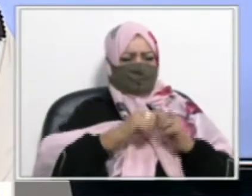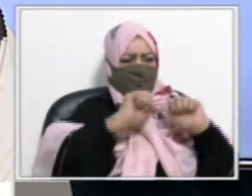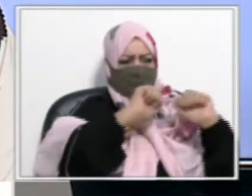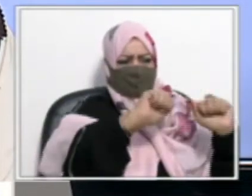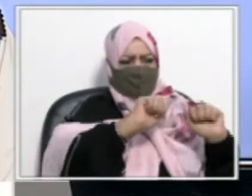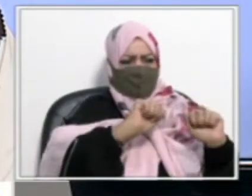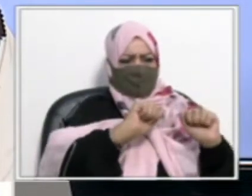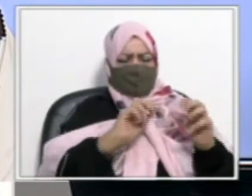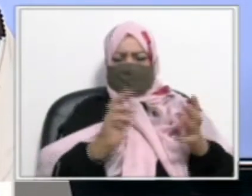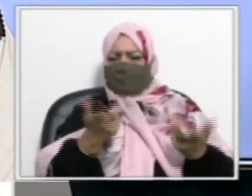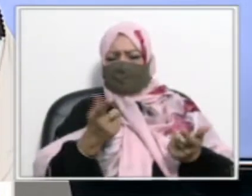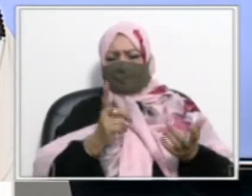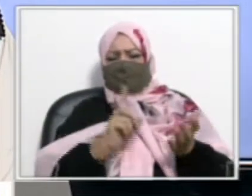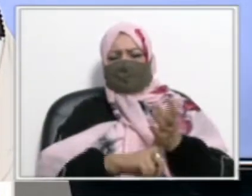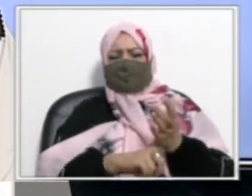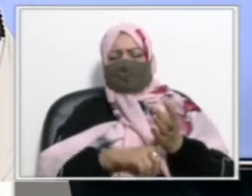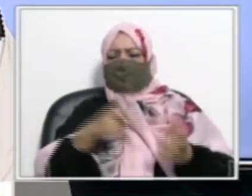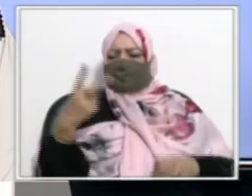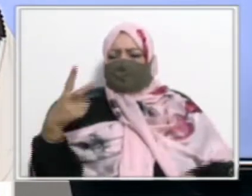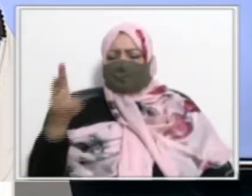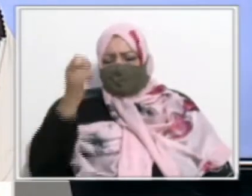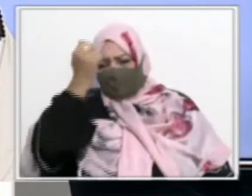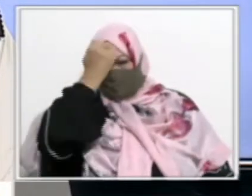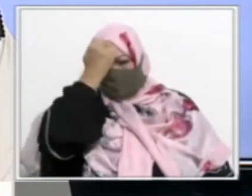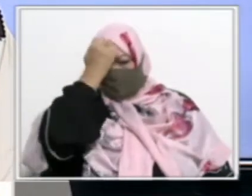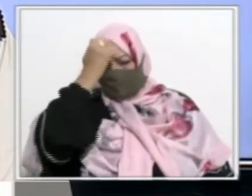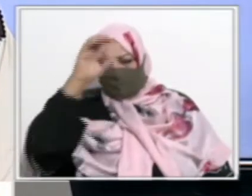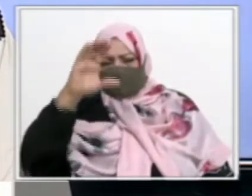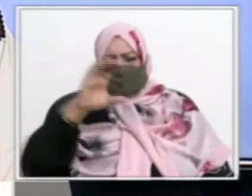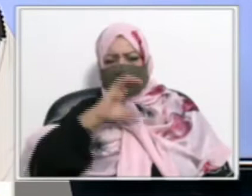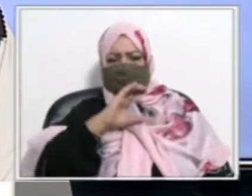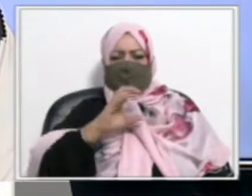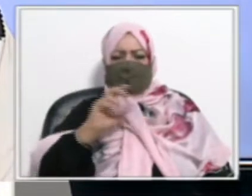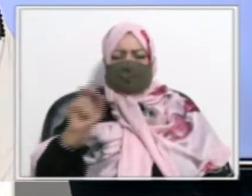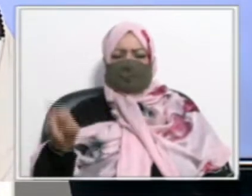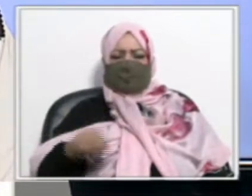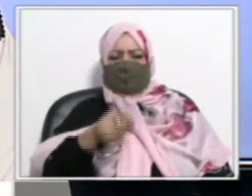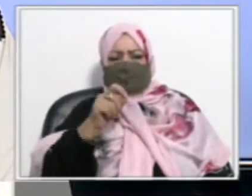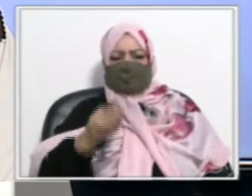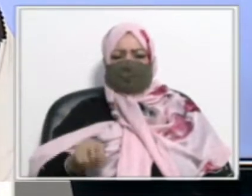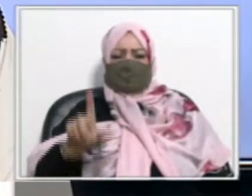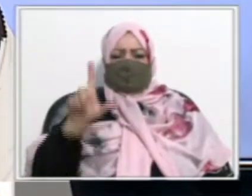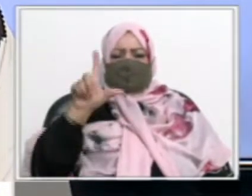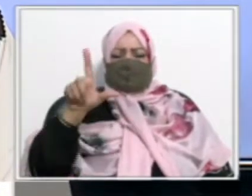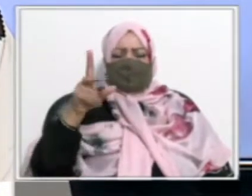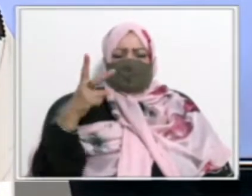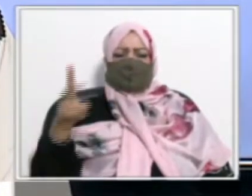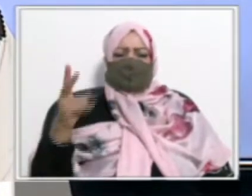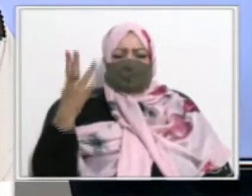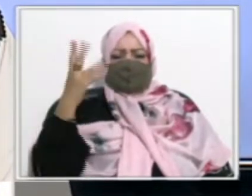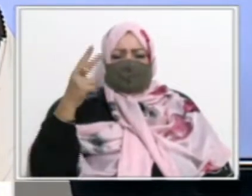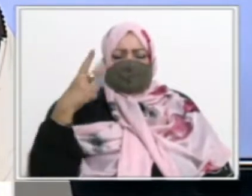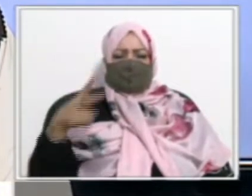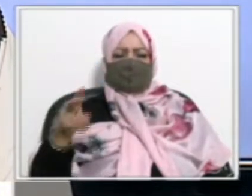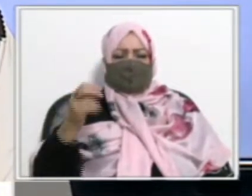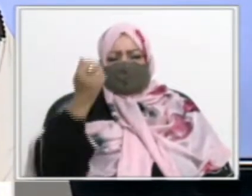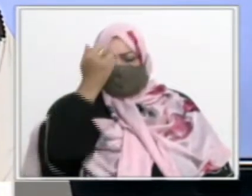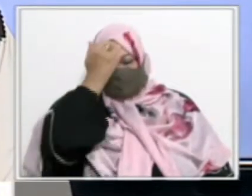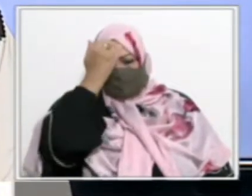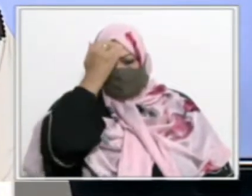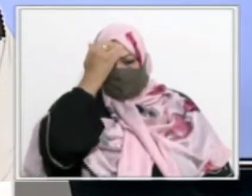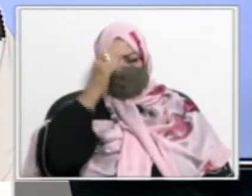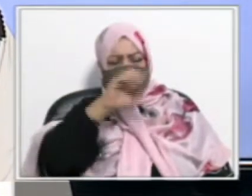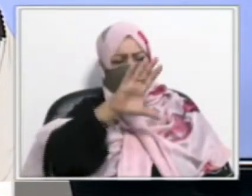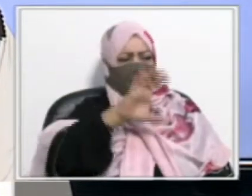25,000 ولم تكن بضاعة، لا دخلت بضاعة في اليد ولا خرجت منها ولا شيء، وهم أسلفوك مبلغا ماليا قدره